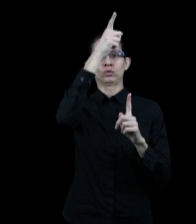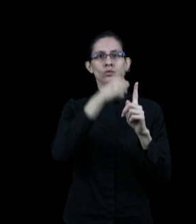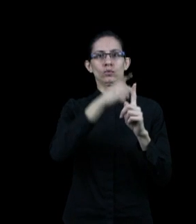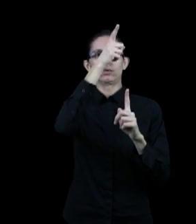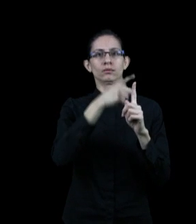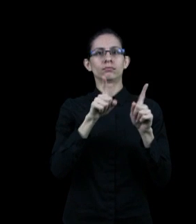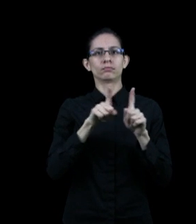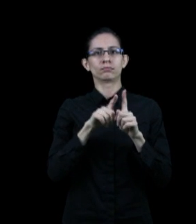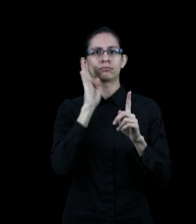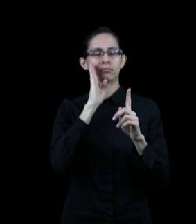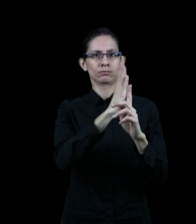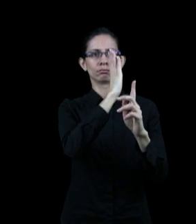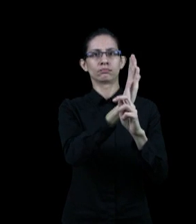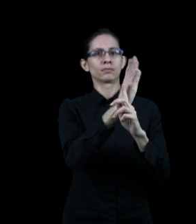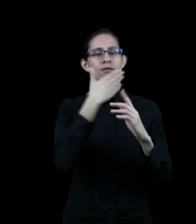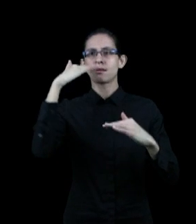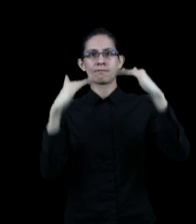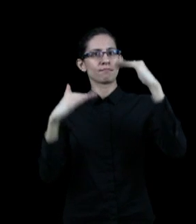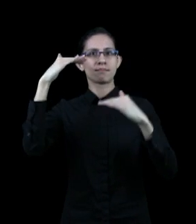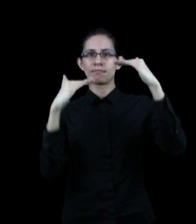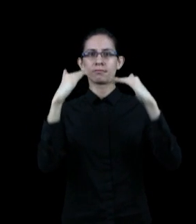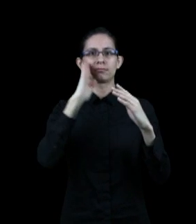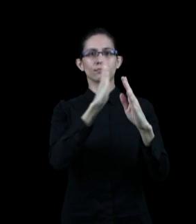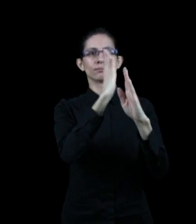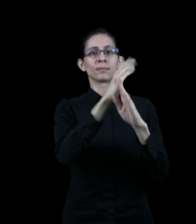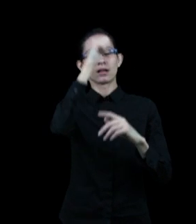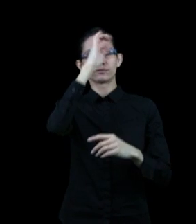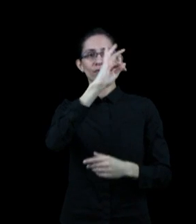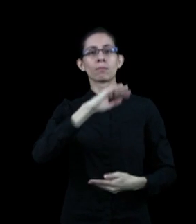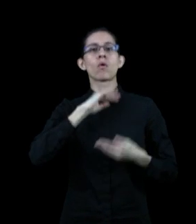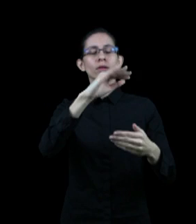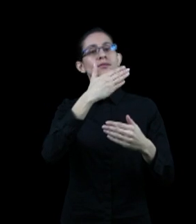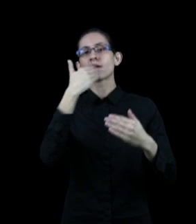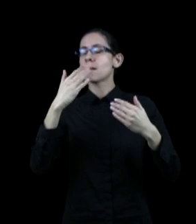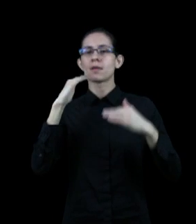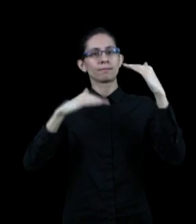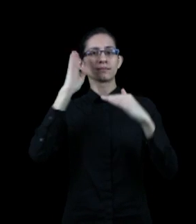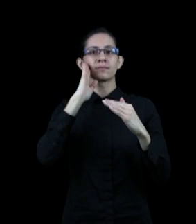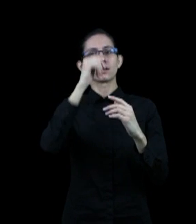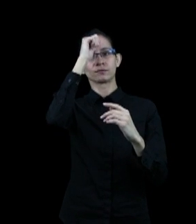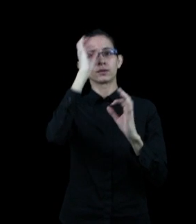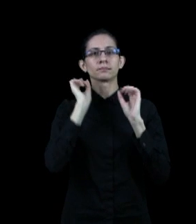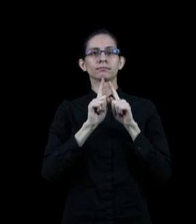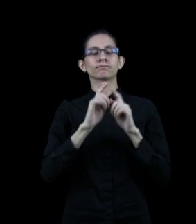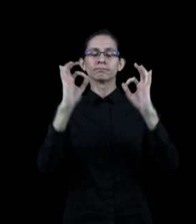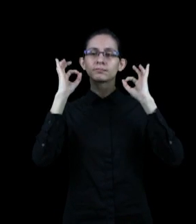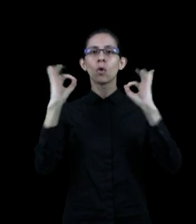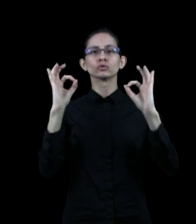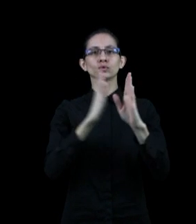To jest doskonale nieelastyczna krzywa podaży.